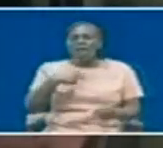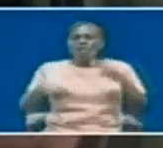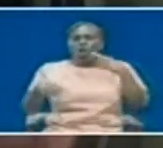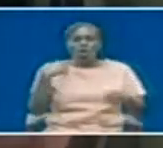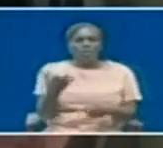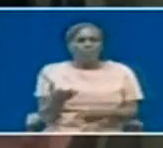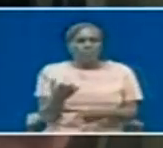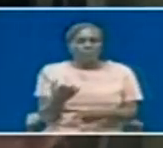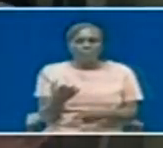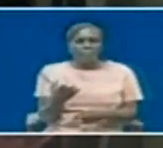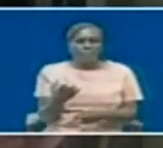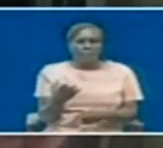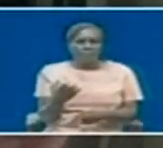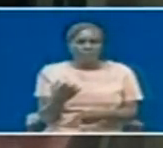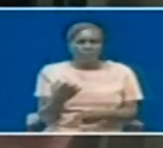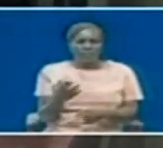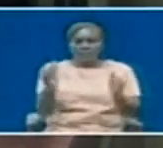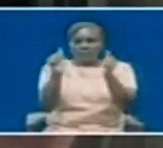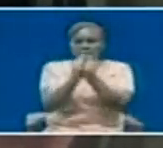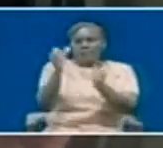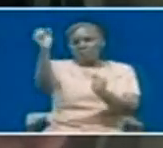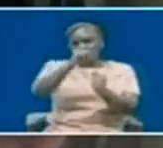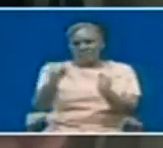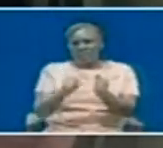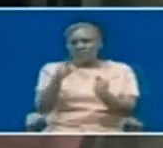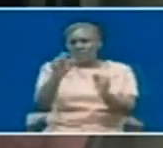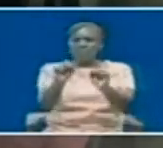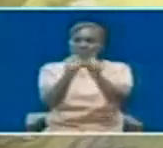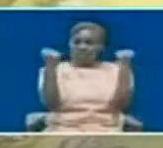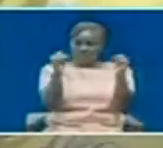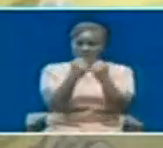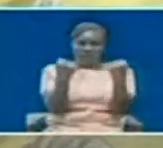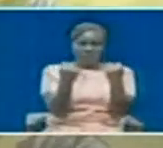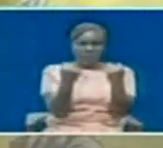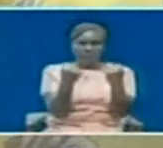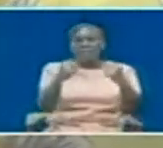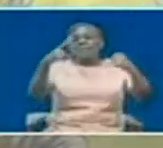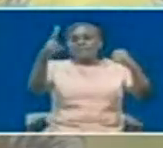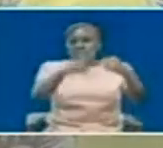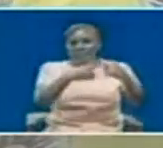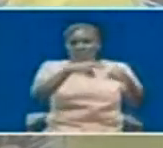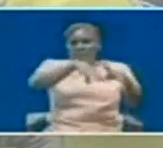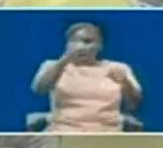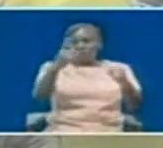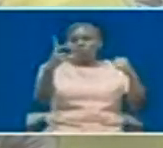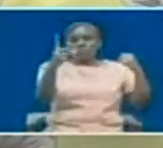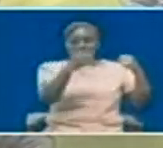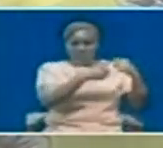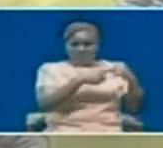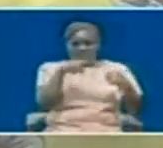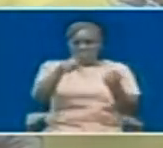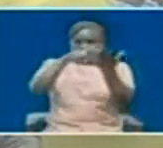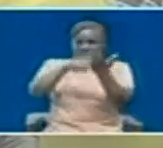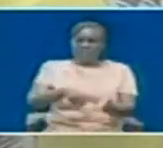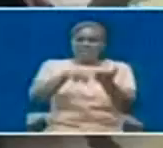much commission do you make per one lady? Like 10% only. See, it's a favor. Saba kati ya mabinti 9 hawa